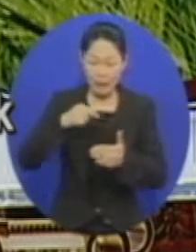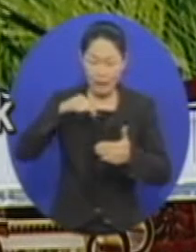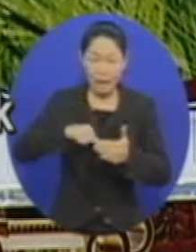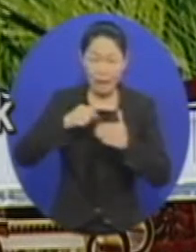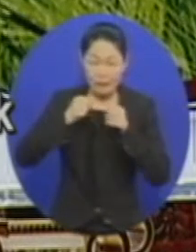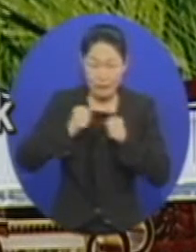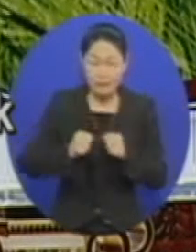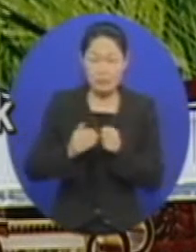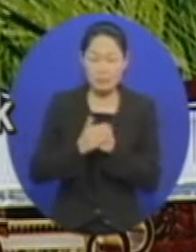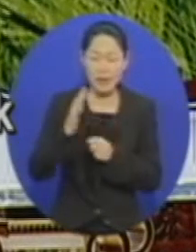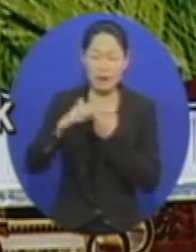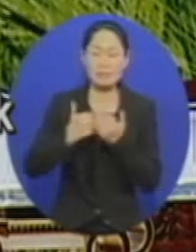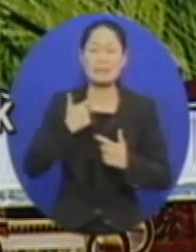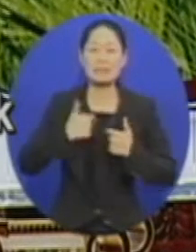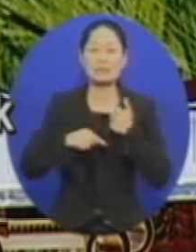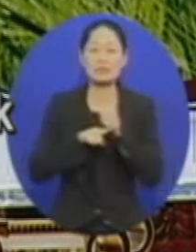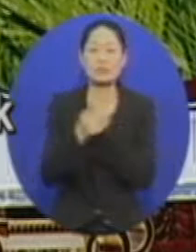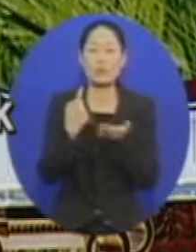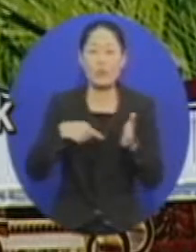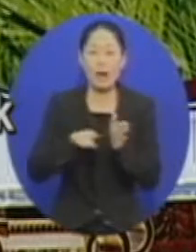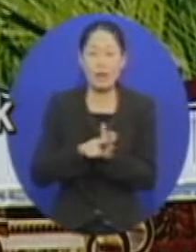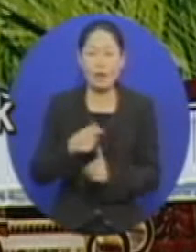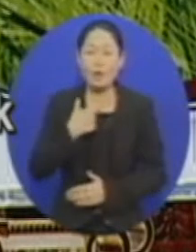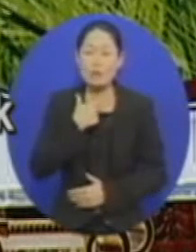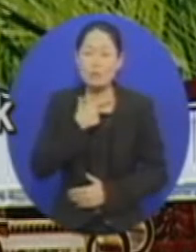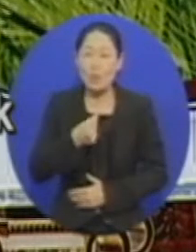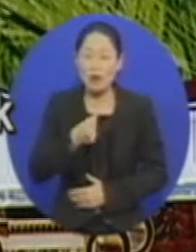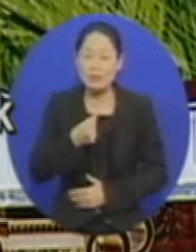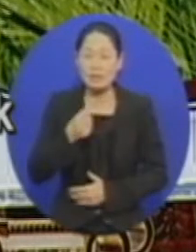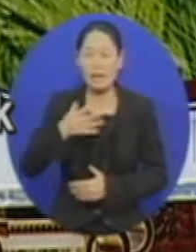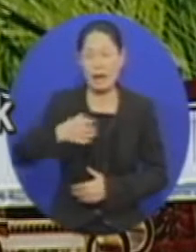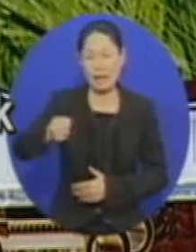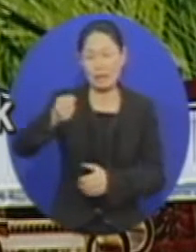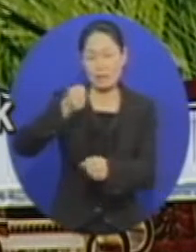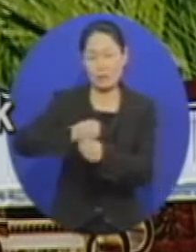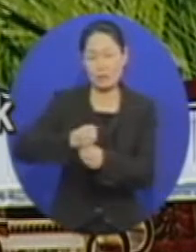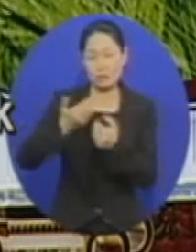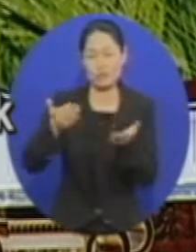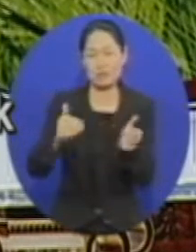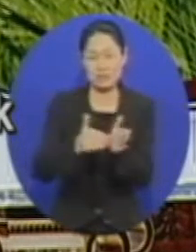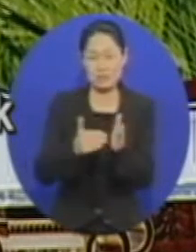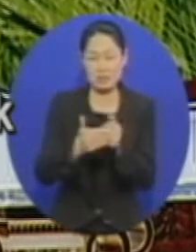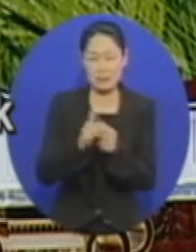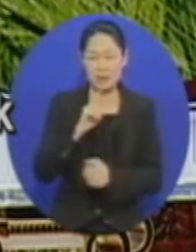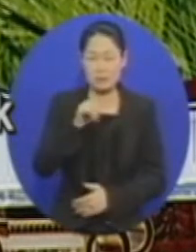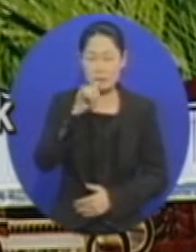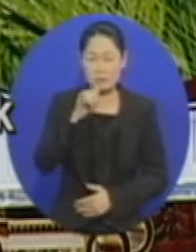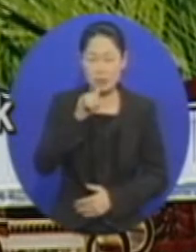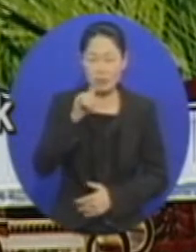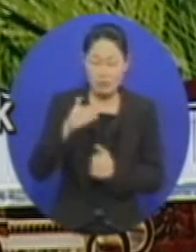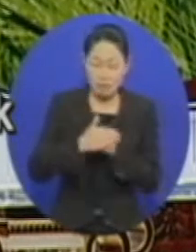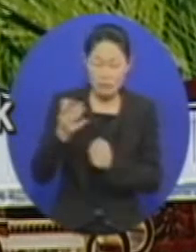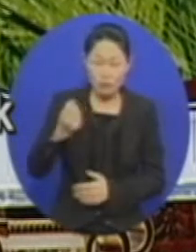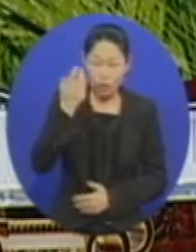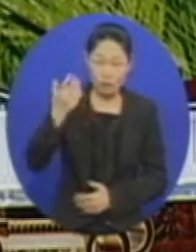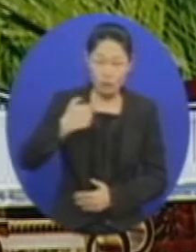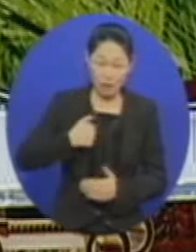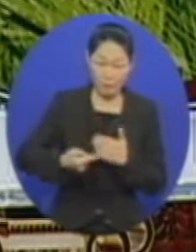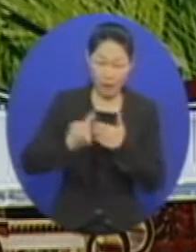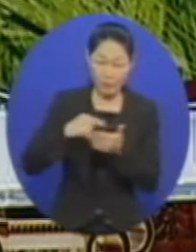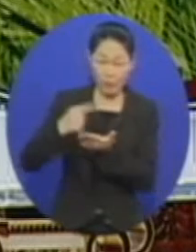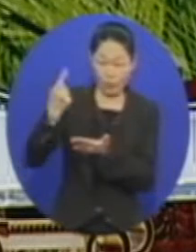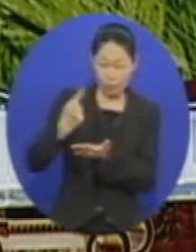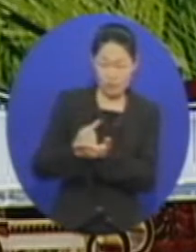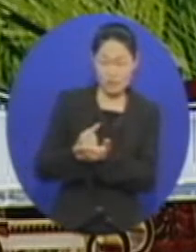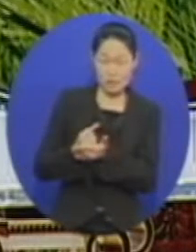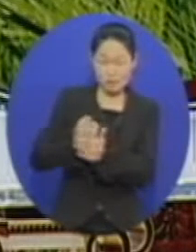기쁘신 뜻을 위하여 소원을 가지게 하셨으니 그러니까 성령님이 내 마음의 오시기를 구하는 거죠